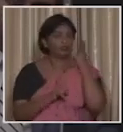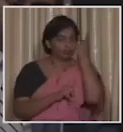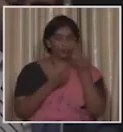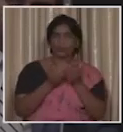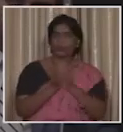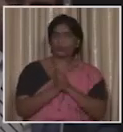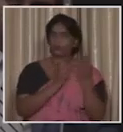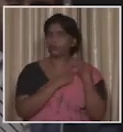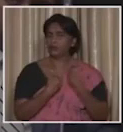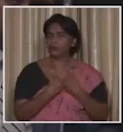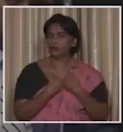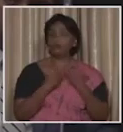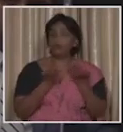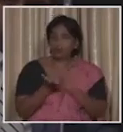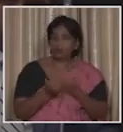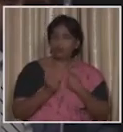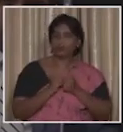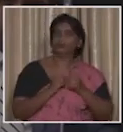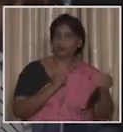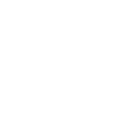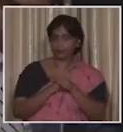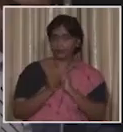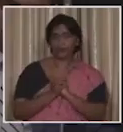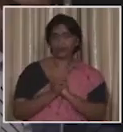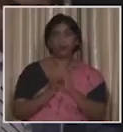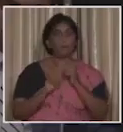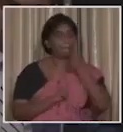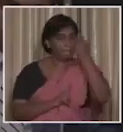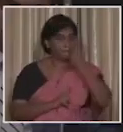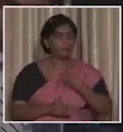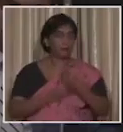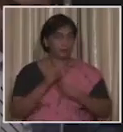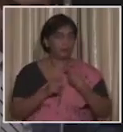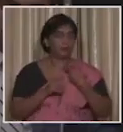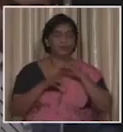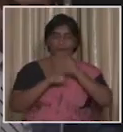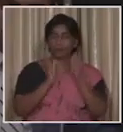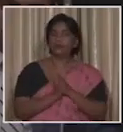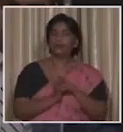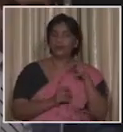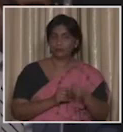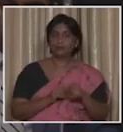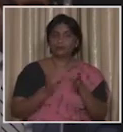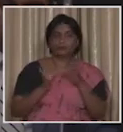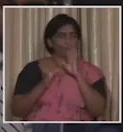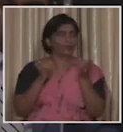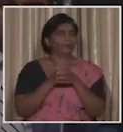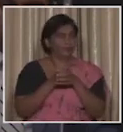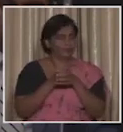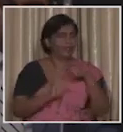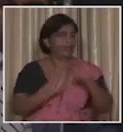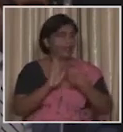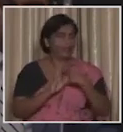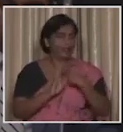තමුන්ගේ භූමිකාව තවත් මාර්ගයකට යොමු කළේ. එතුමාගේ පෞද්ගලික ව්‍යවසායකයන් අතර මේ පැකේජින් එහෙම නැත්නම්